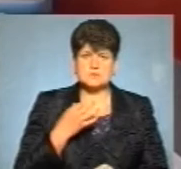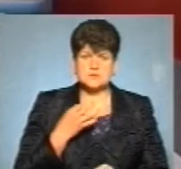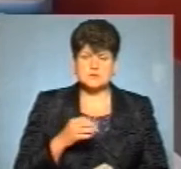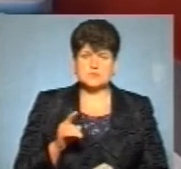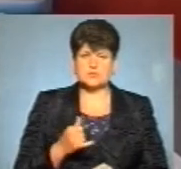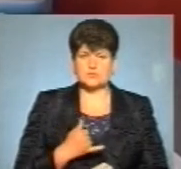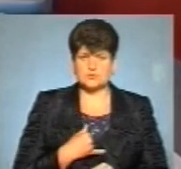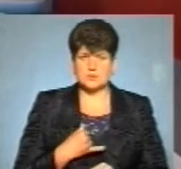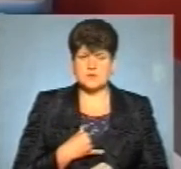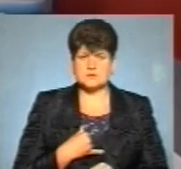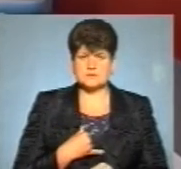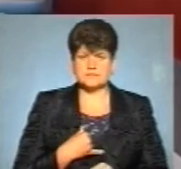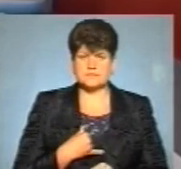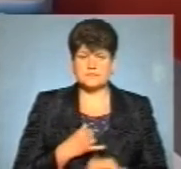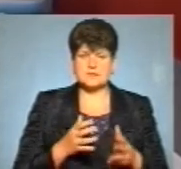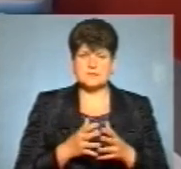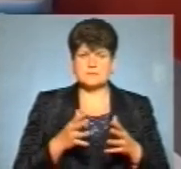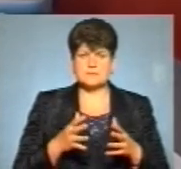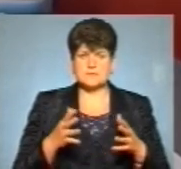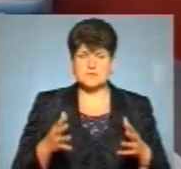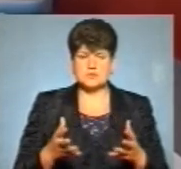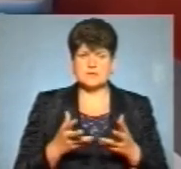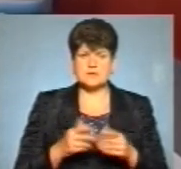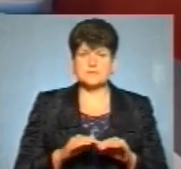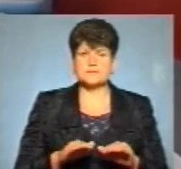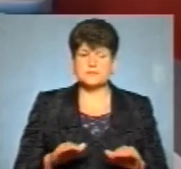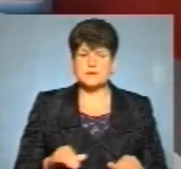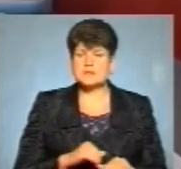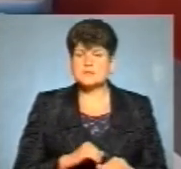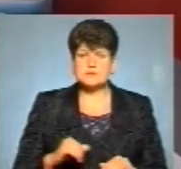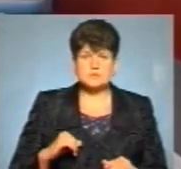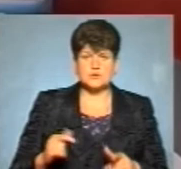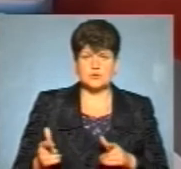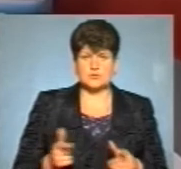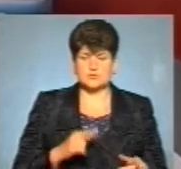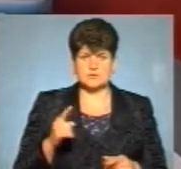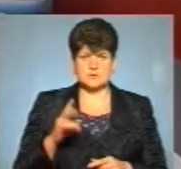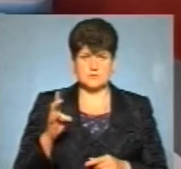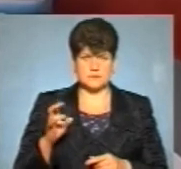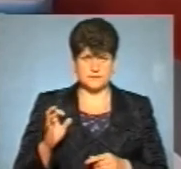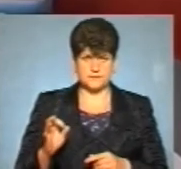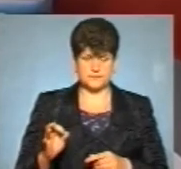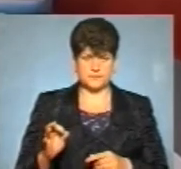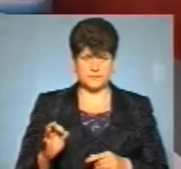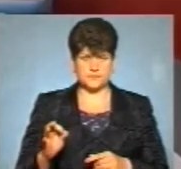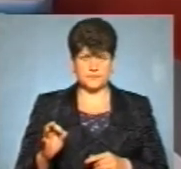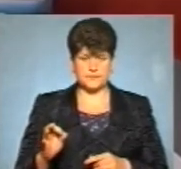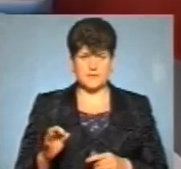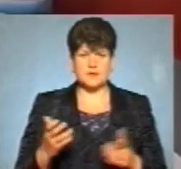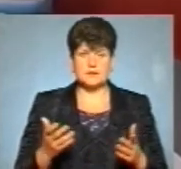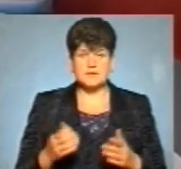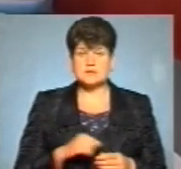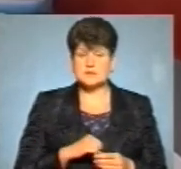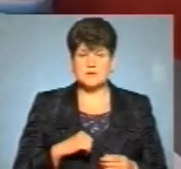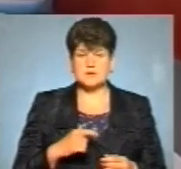у нас збільшується кількість учнів, які самостійно готуються до зовнішнього незалежного оцінювання і десь самі для